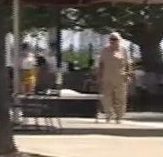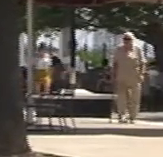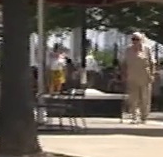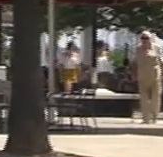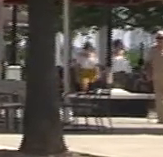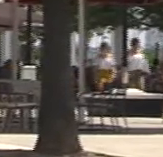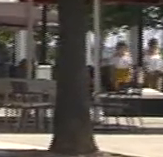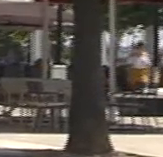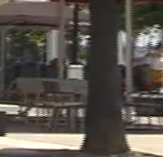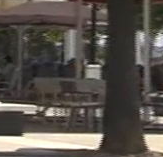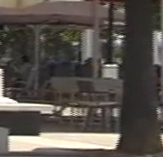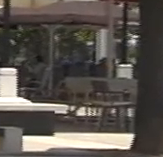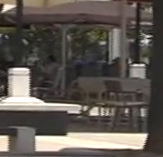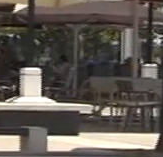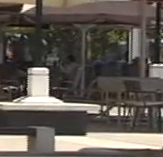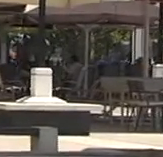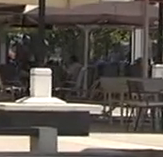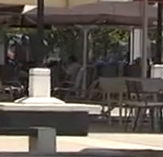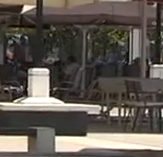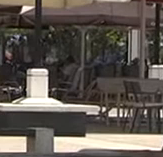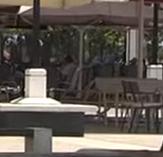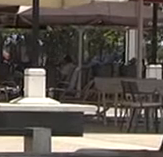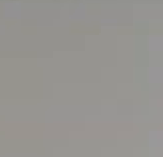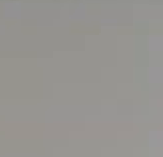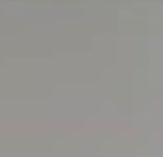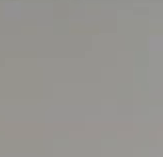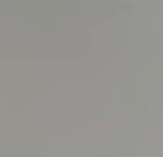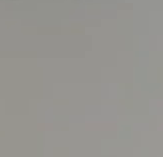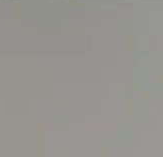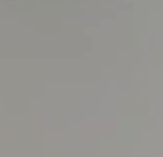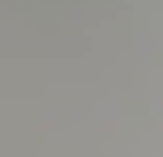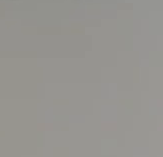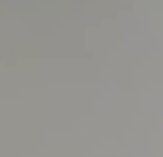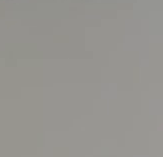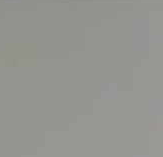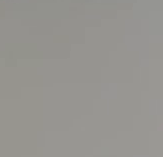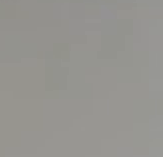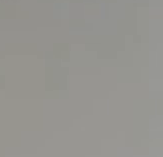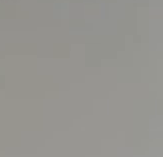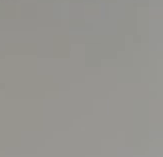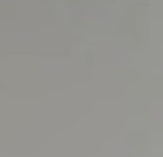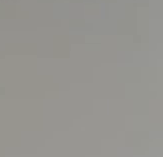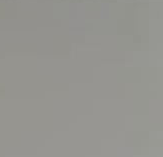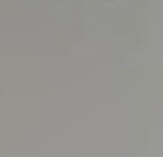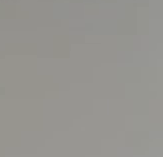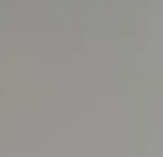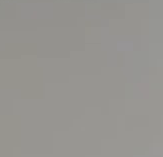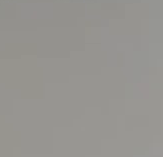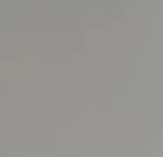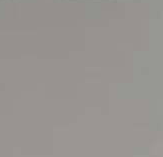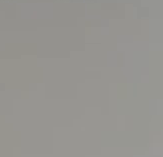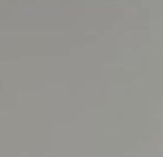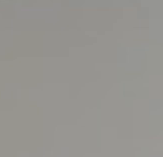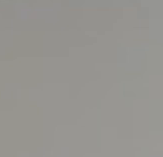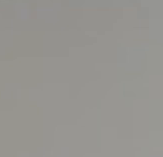Προστασίας, απευθυνόμενος στους νέους, επαναλαμβάνοντας το μήνυμα του Πρωθυπουργού. Τα στοιχεία των τελευταίων ημερών δείχνουν διασπορά του ιού σε μια σειρά από